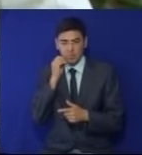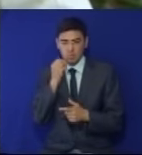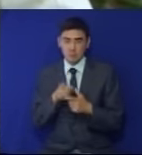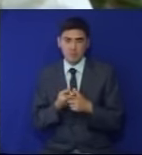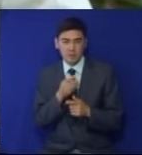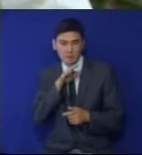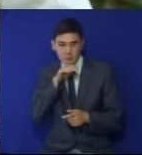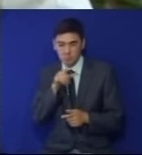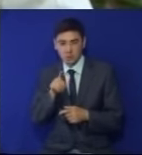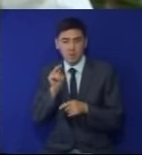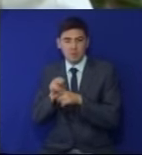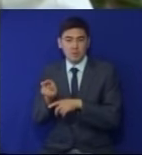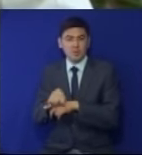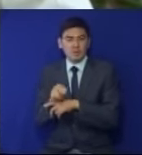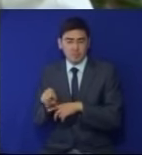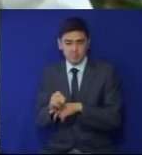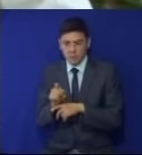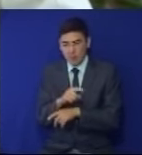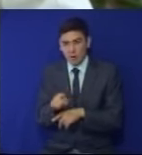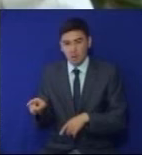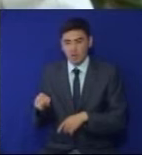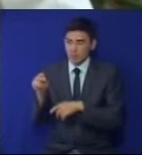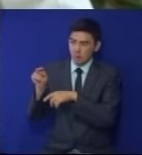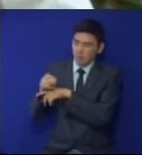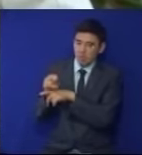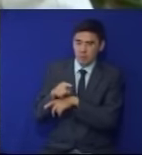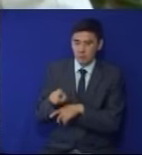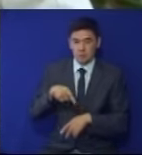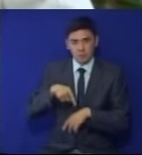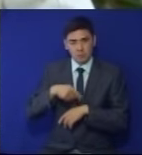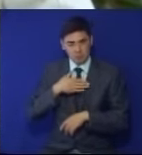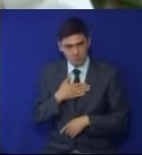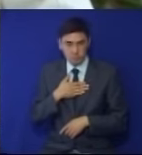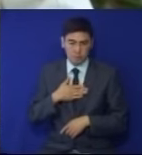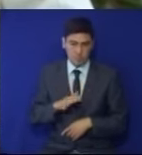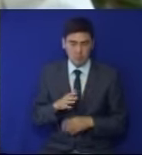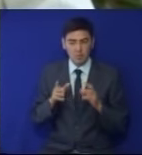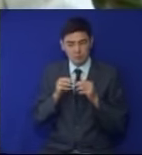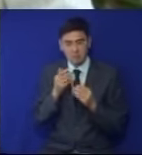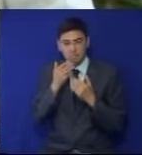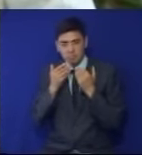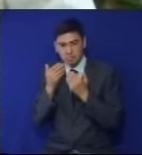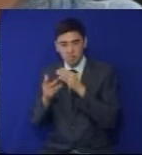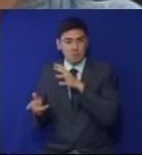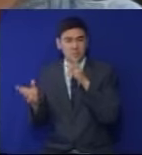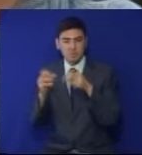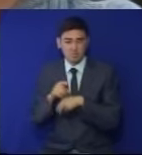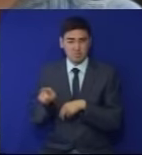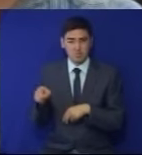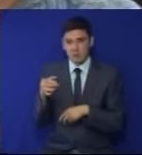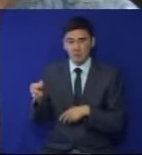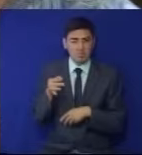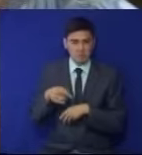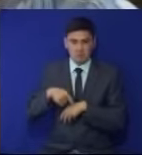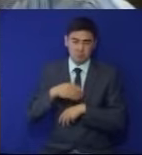18 жасқа дейін тәрбиеленгендердің жағдайы сіздің қаншалықты көңіліңізден шығады. Біз жас ерекшелігі бойынша саралап көрдік. Толықтай